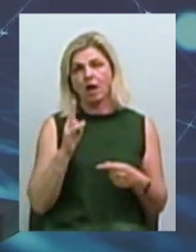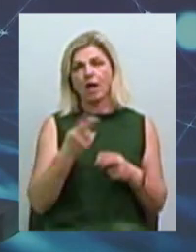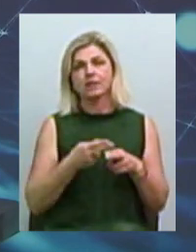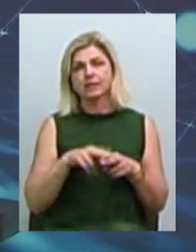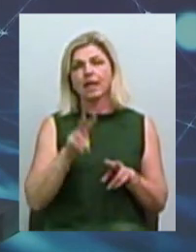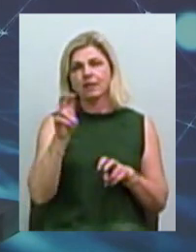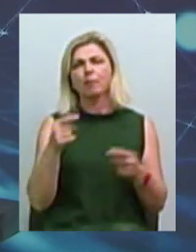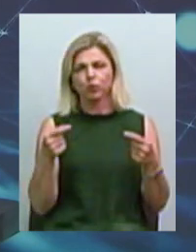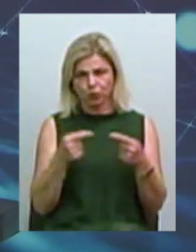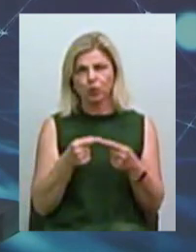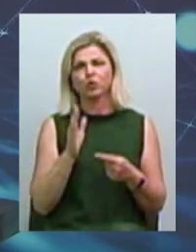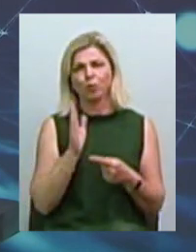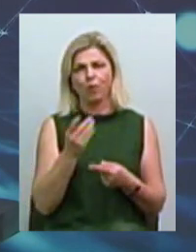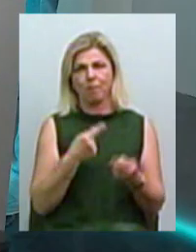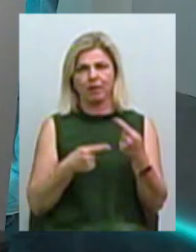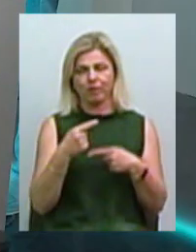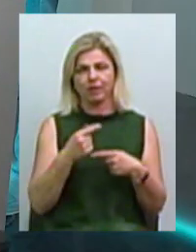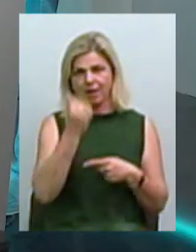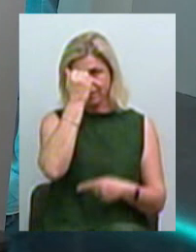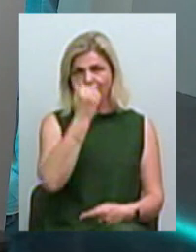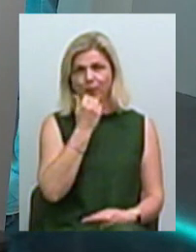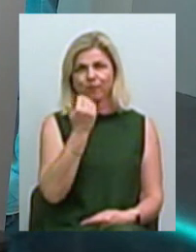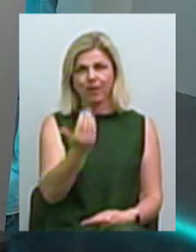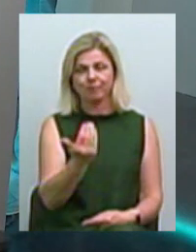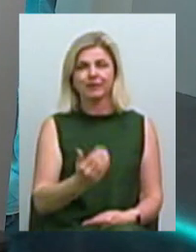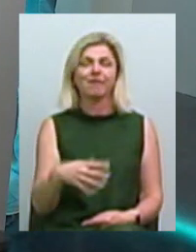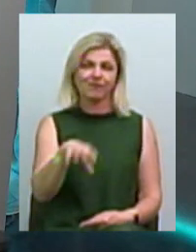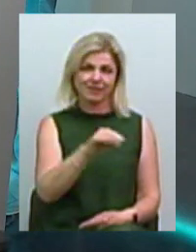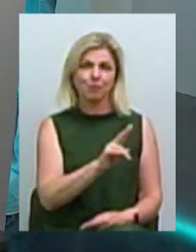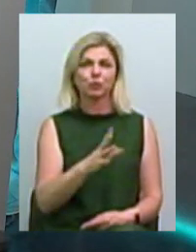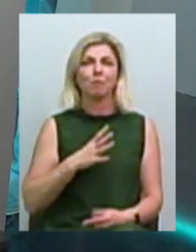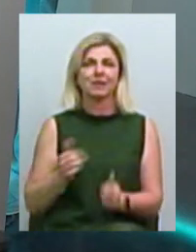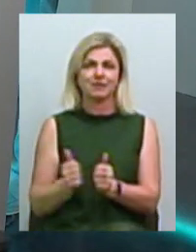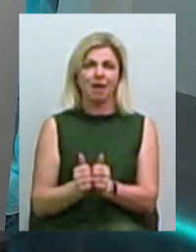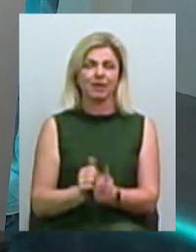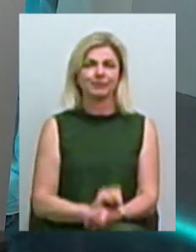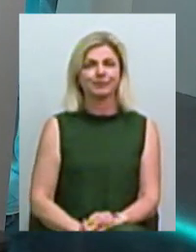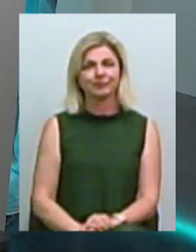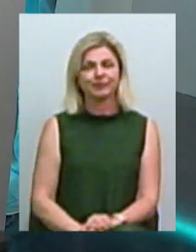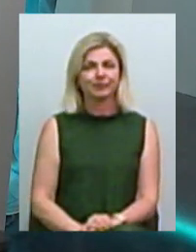точно ще будемо повертатися щодо зважування. Дякую, Андрію. Дякую вам. Дякую всім, хто був з нами. Побачимось.